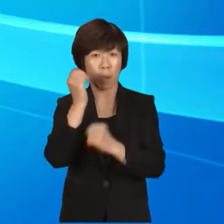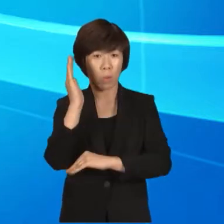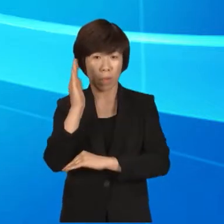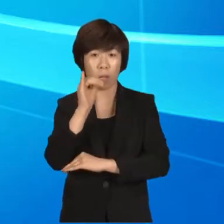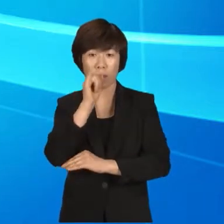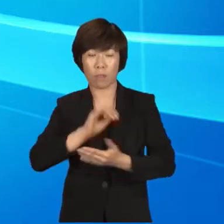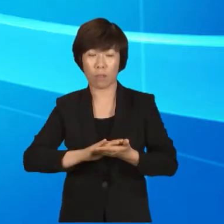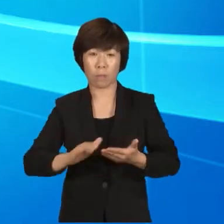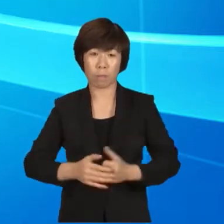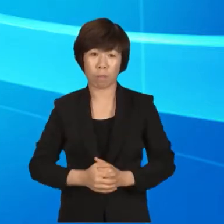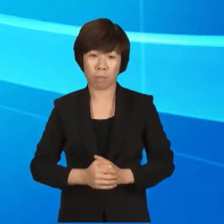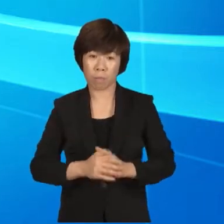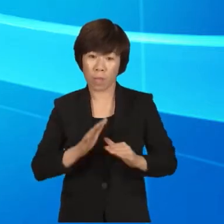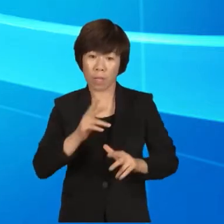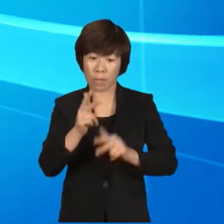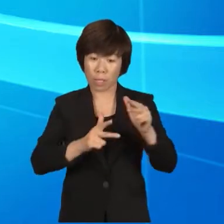열렸습니다.